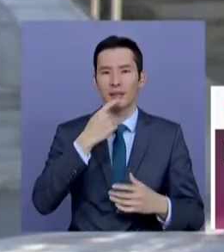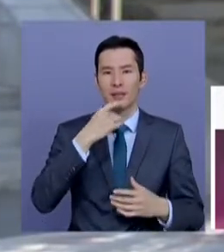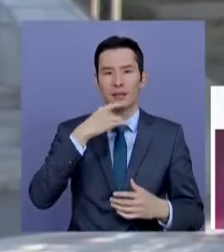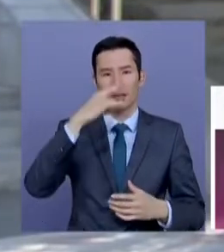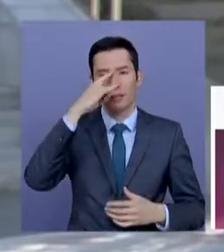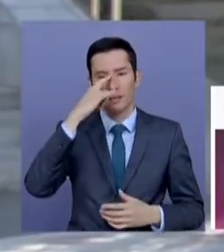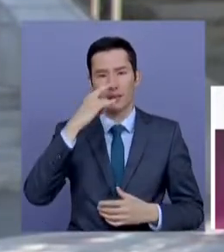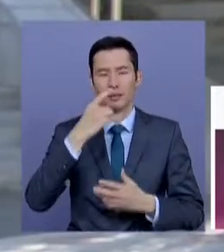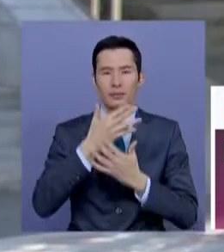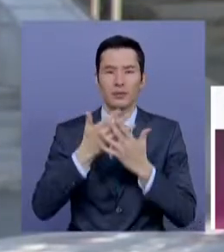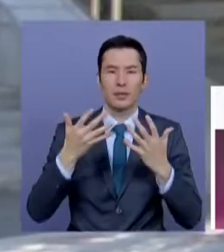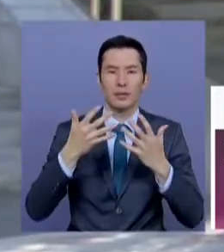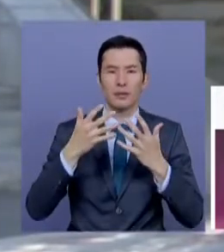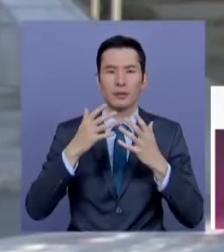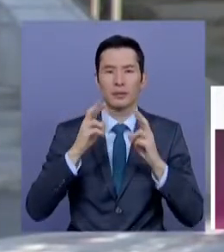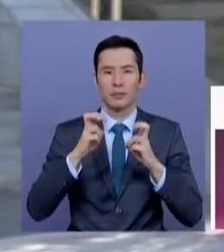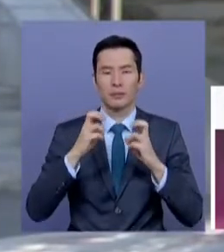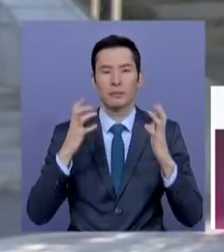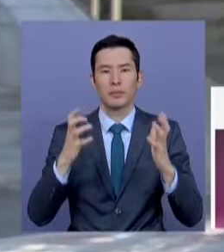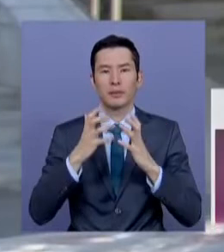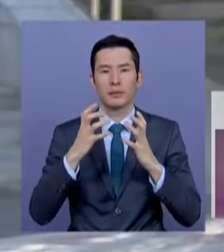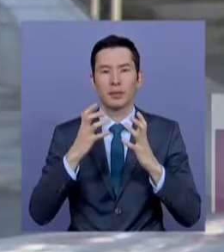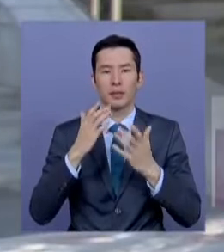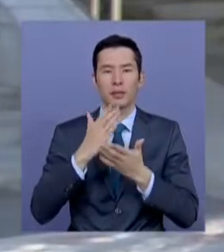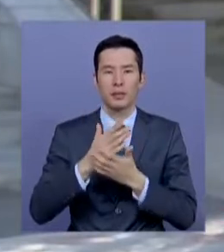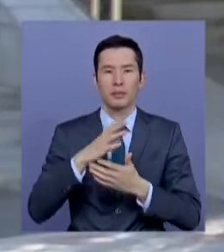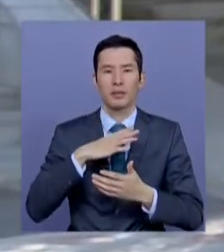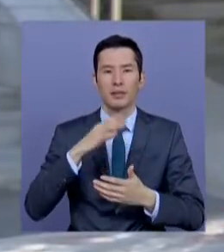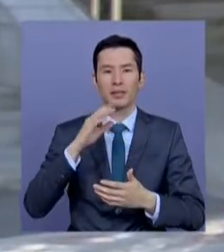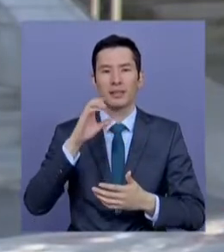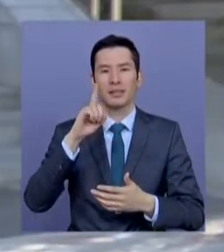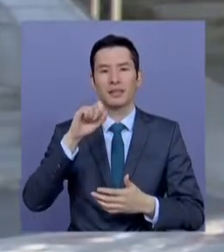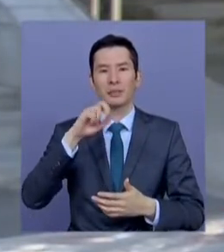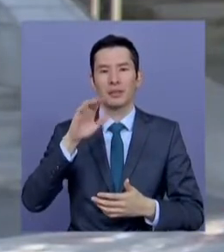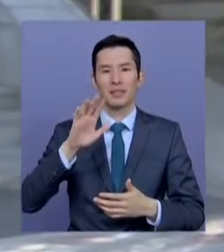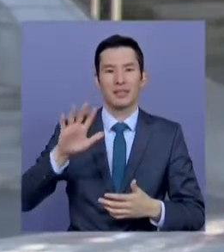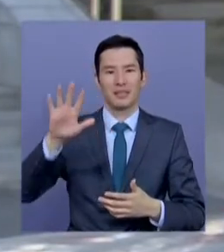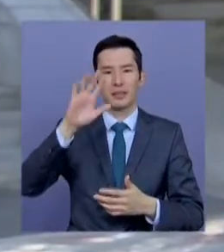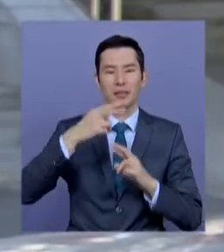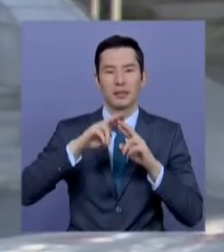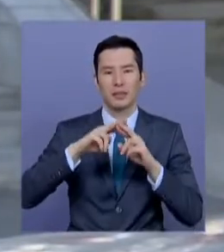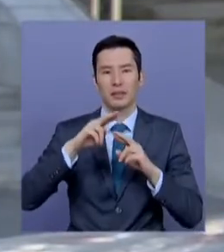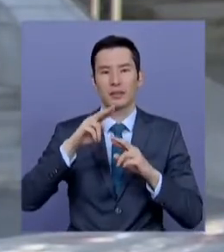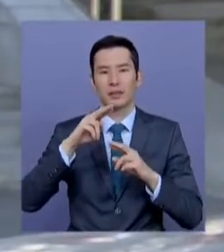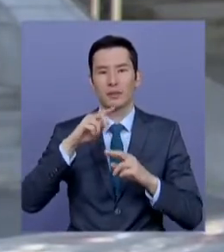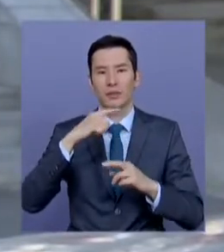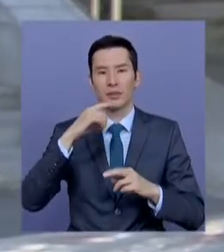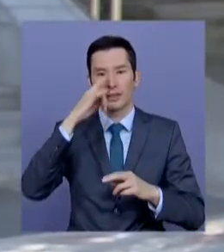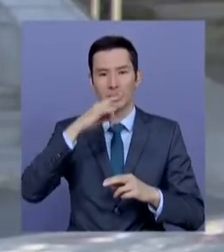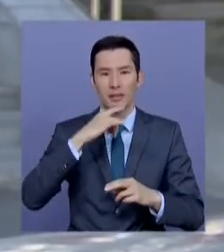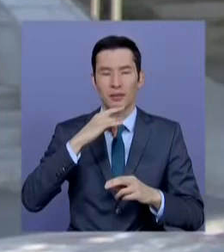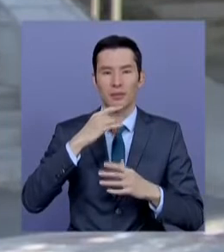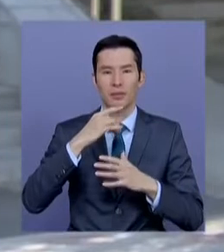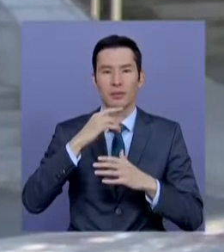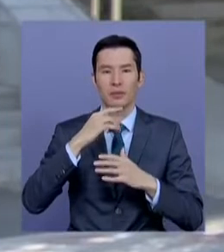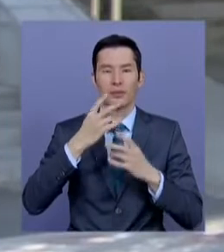мәселелер белгілі бір дәрежеде дұрыс қабылданып жатқан жоқ деген, ол жаққа барудың керегі жоқ деген бір әңгіме бар. Біз керісінше сол